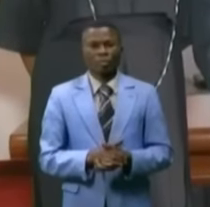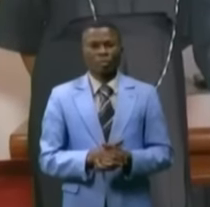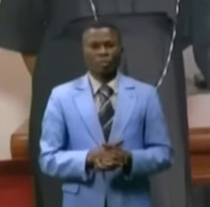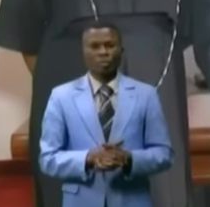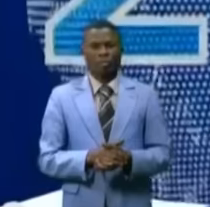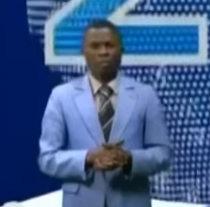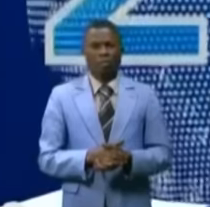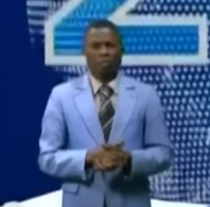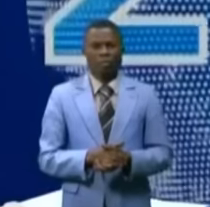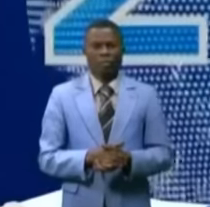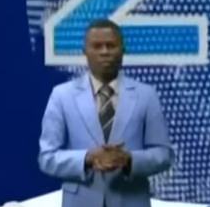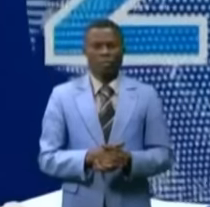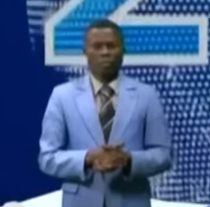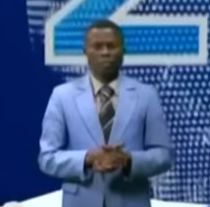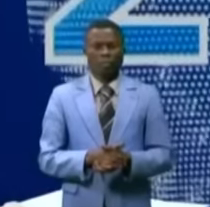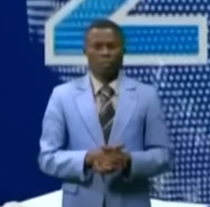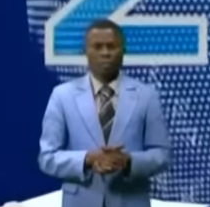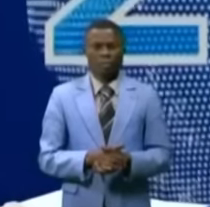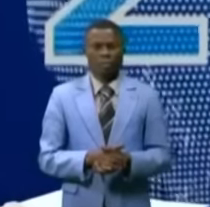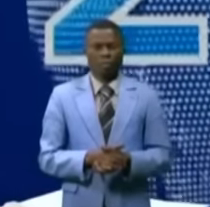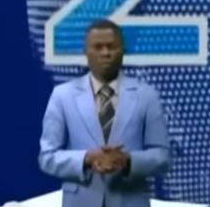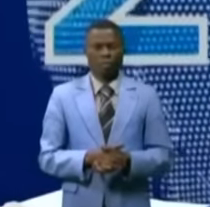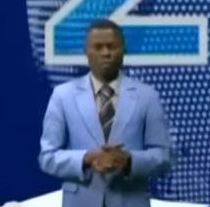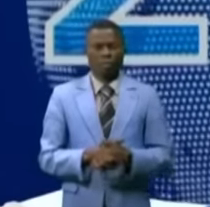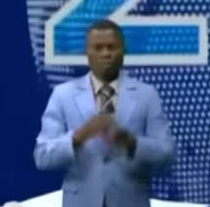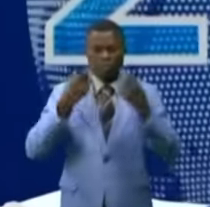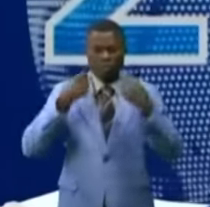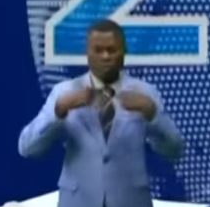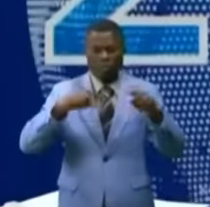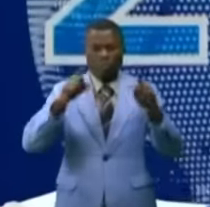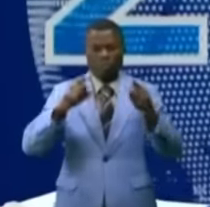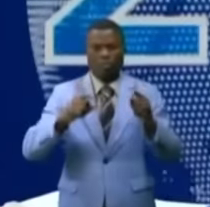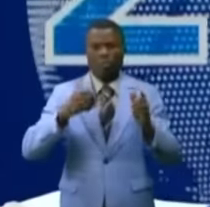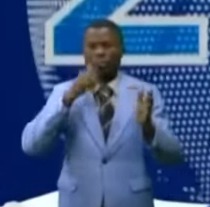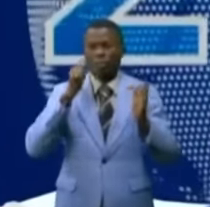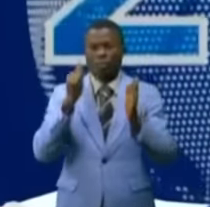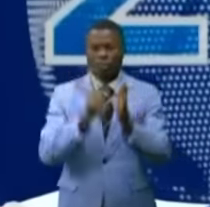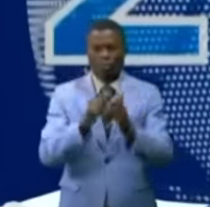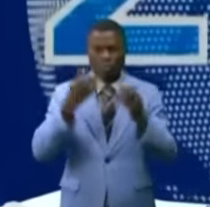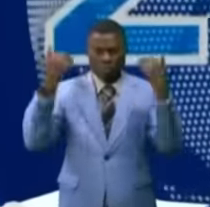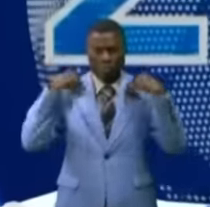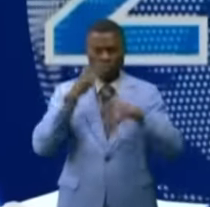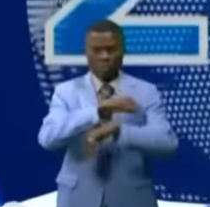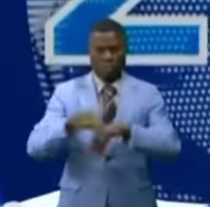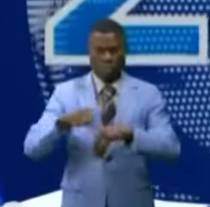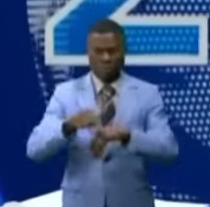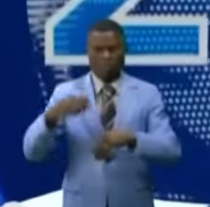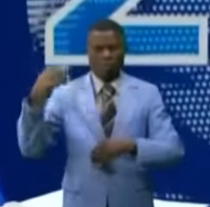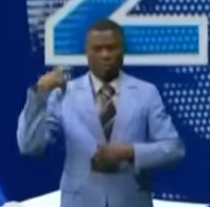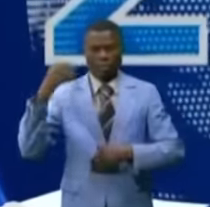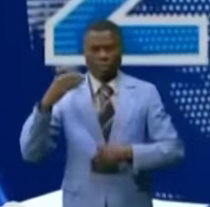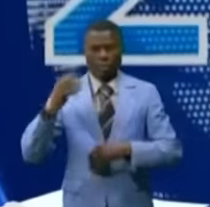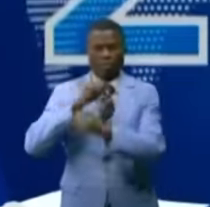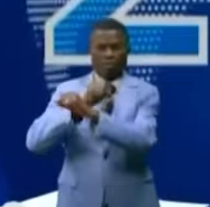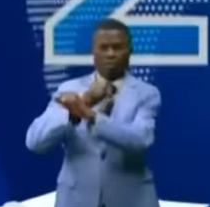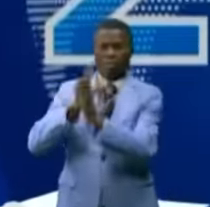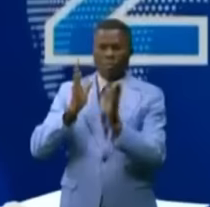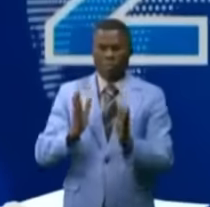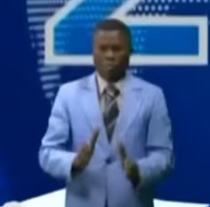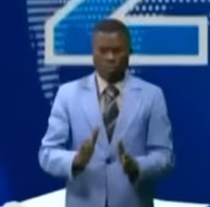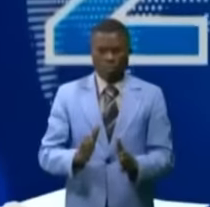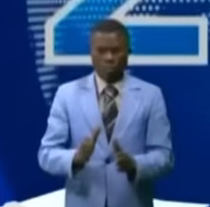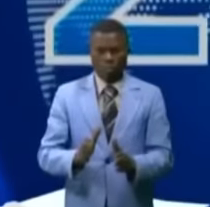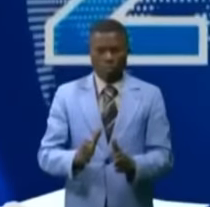Kapoukou. Et la récente publication du décret des chefs de bureau de l'administration publique, les syndicalistes de